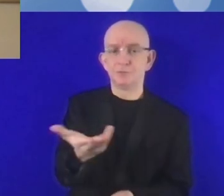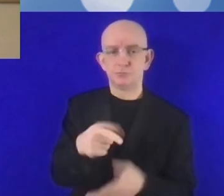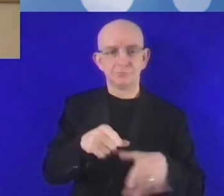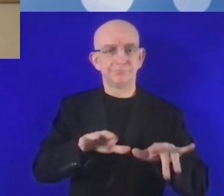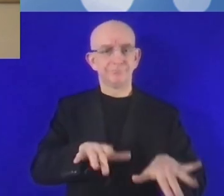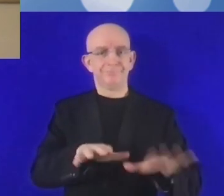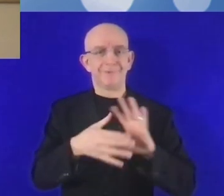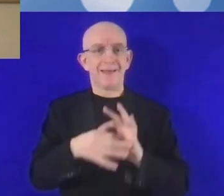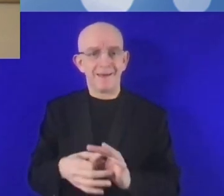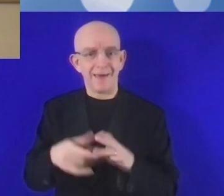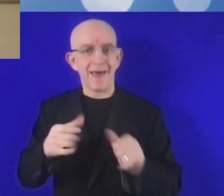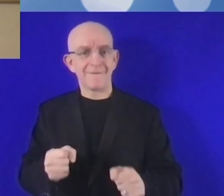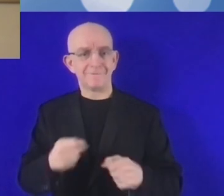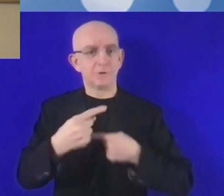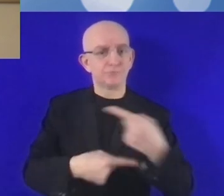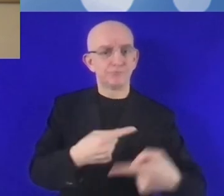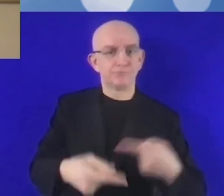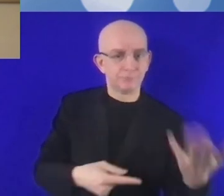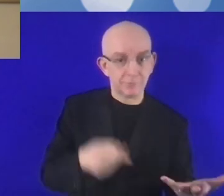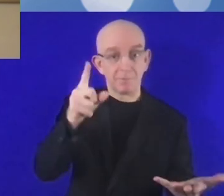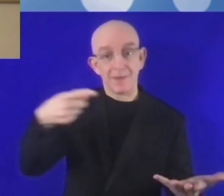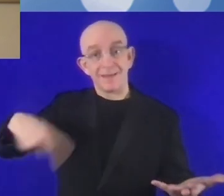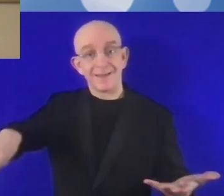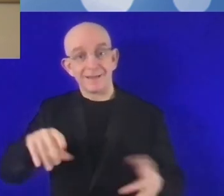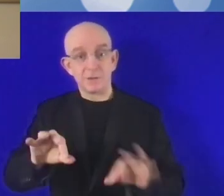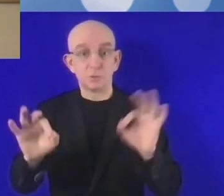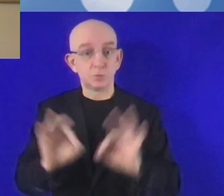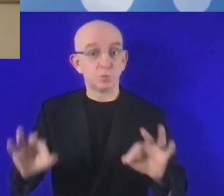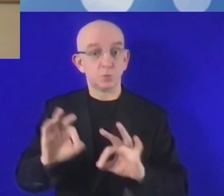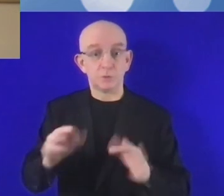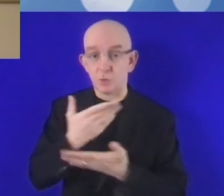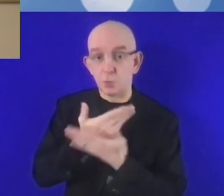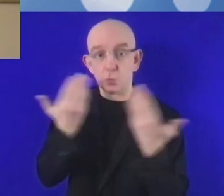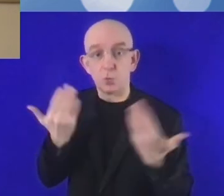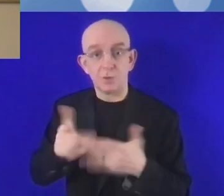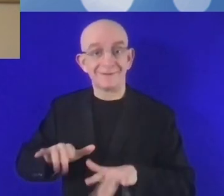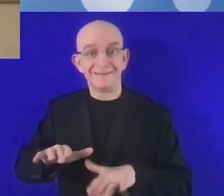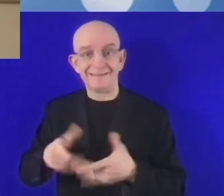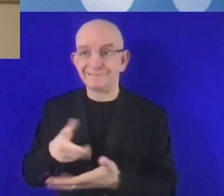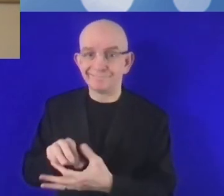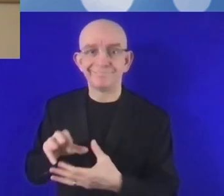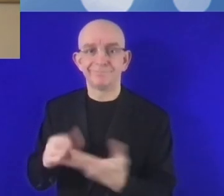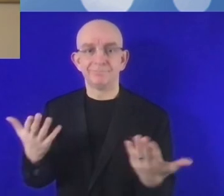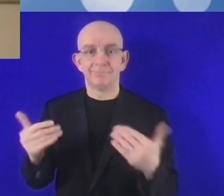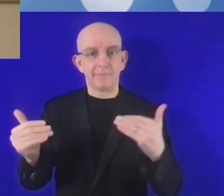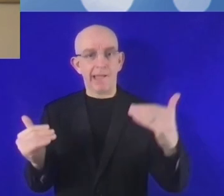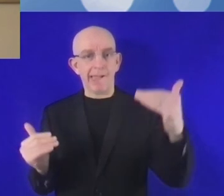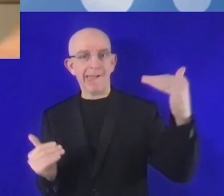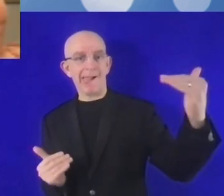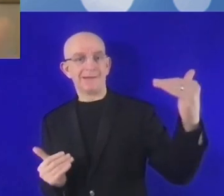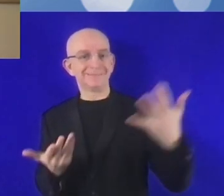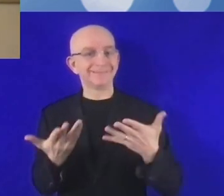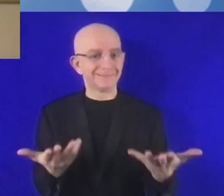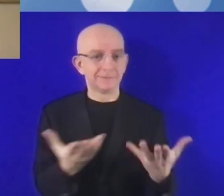А все это потому, что у них были инструменты, необходимые для образования. К сожалению, в других